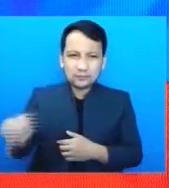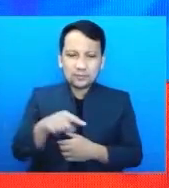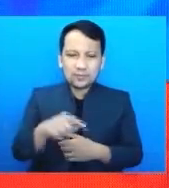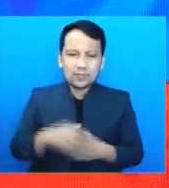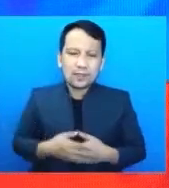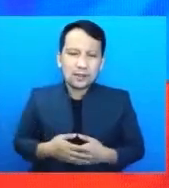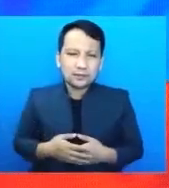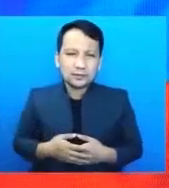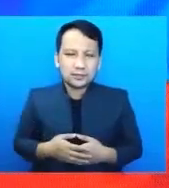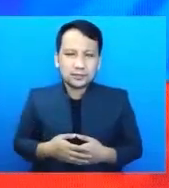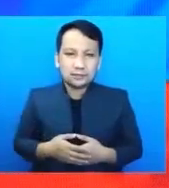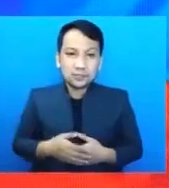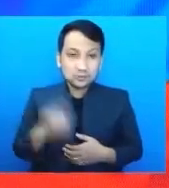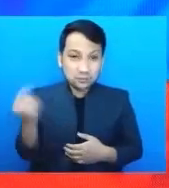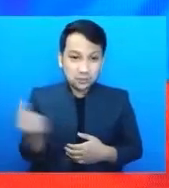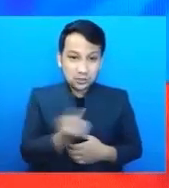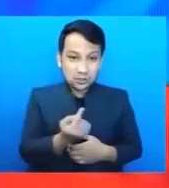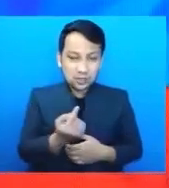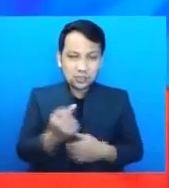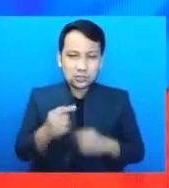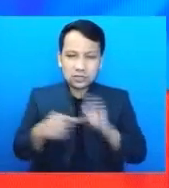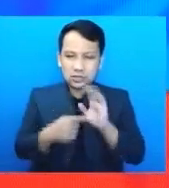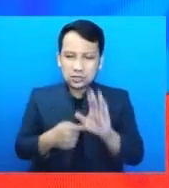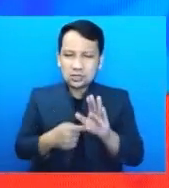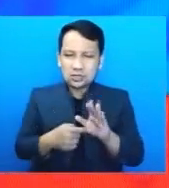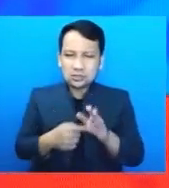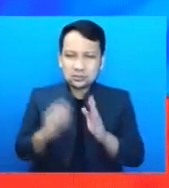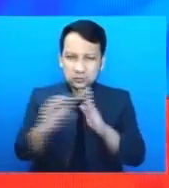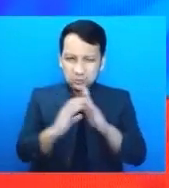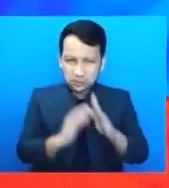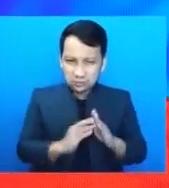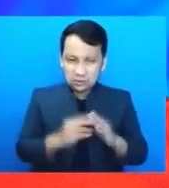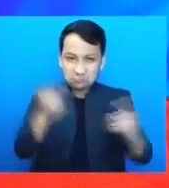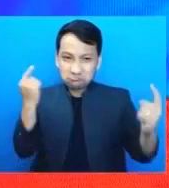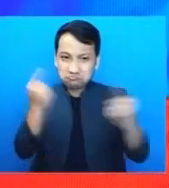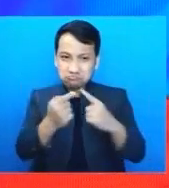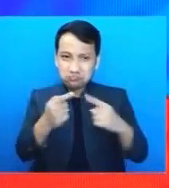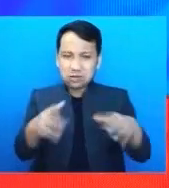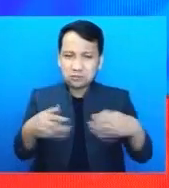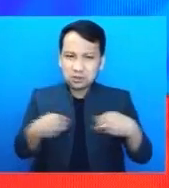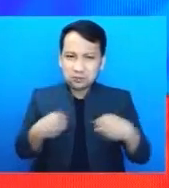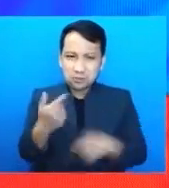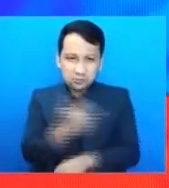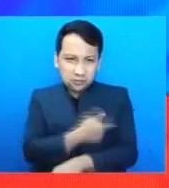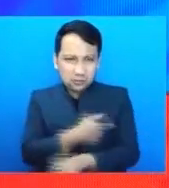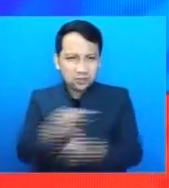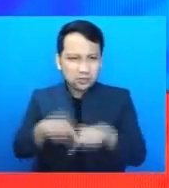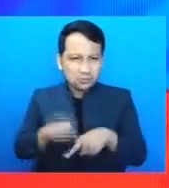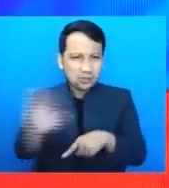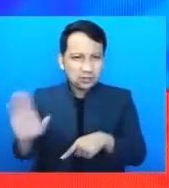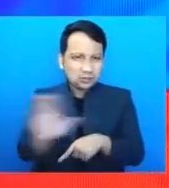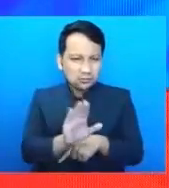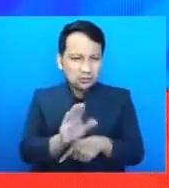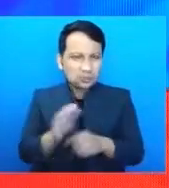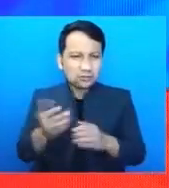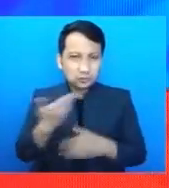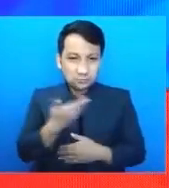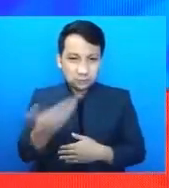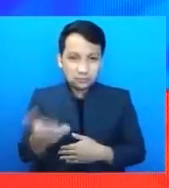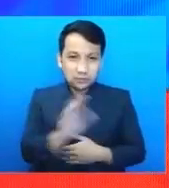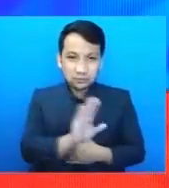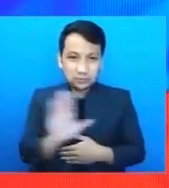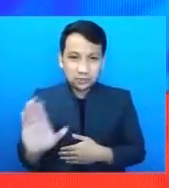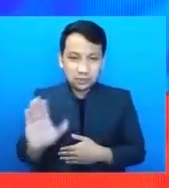Bawat lungsod target na maraming mabakunahan. Depende na lang yan sa diskarte ng bawat LGU. Nasa frontline ng balitang yan si